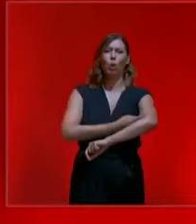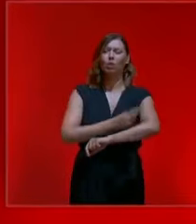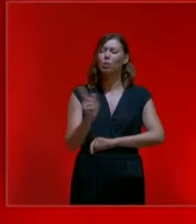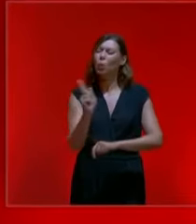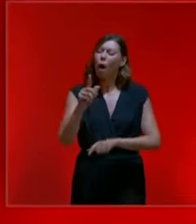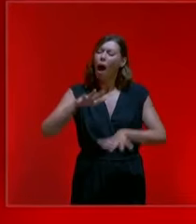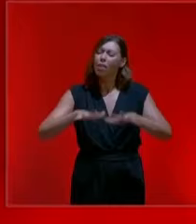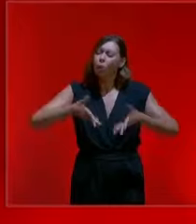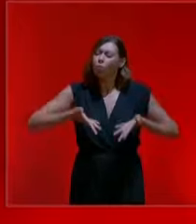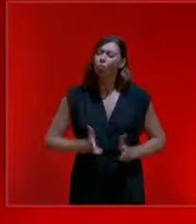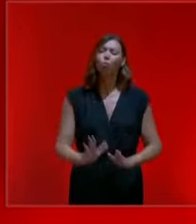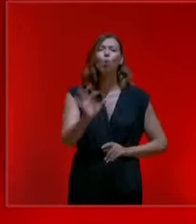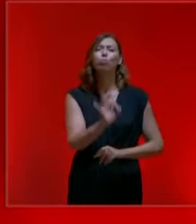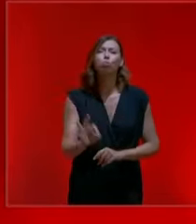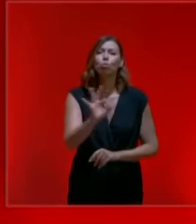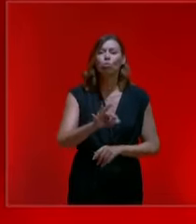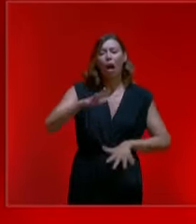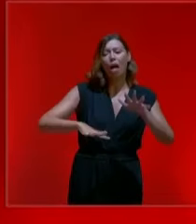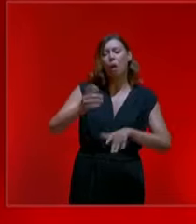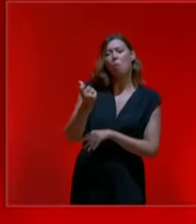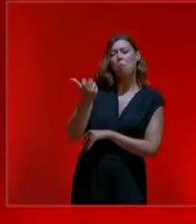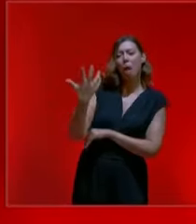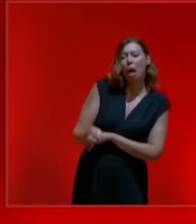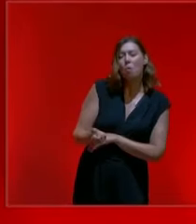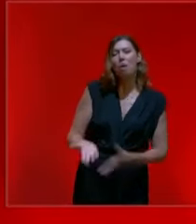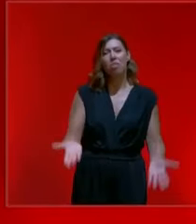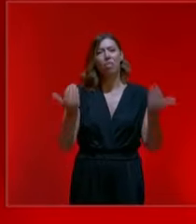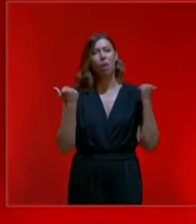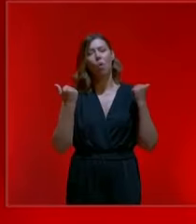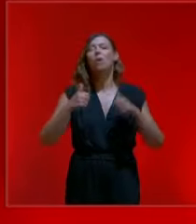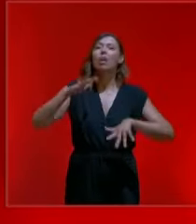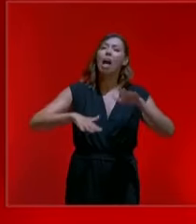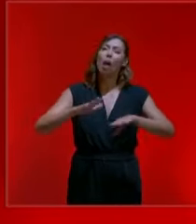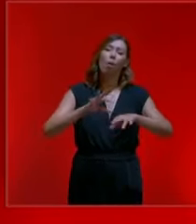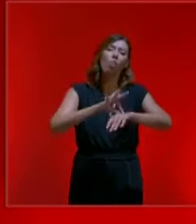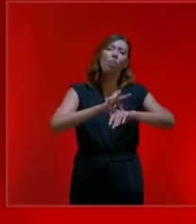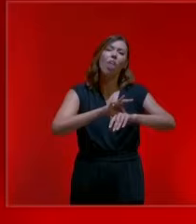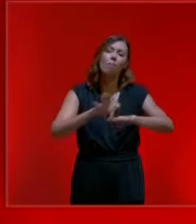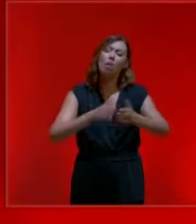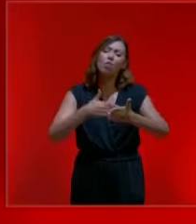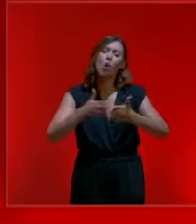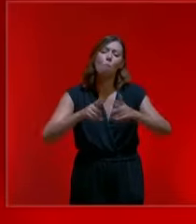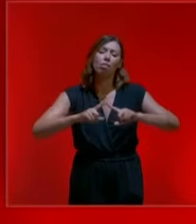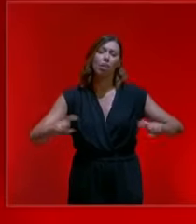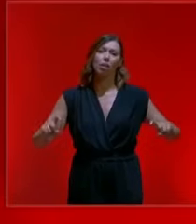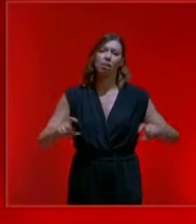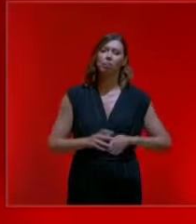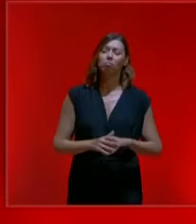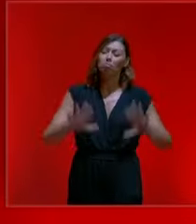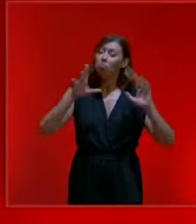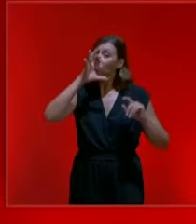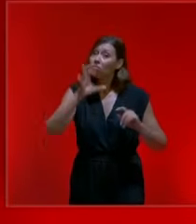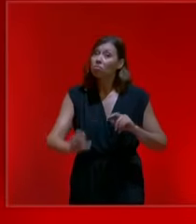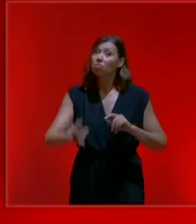τον τόπο γέννησης, την οικονομική κατάσταση της οικογένειάς του, το χρώμα του δέρματός του. Όπου κανείς δεν κινδυνεύει να μείνει χωρίς στέγη, χωρίς την